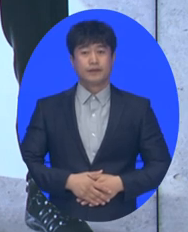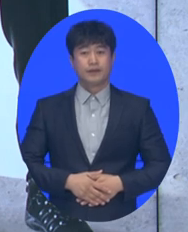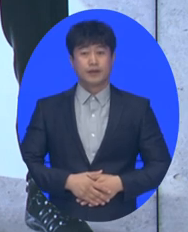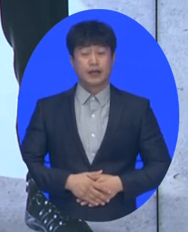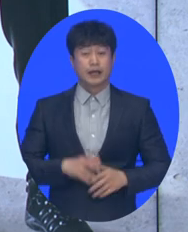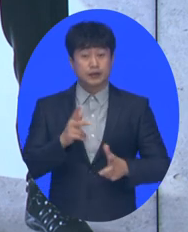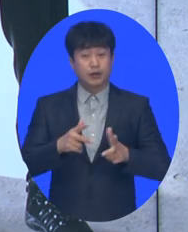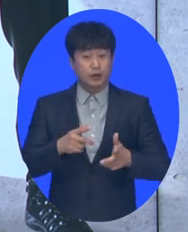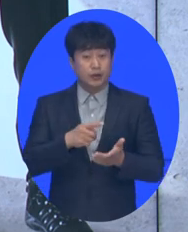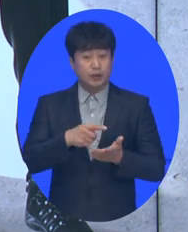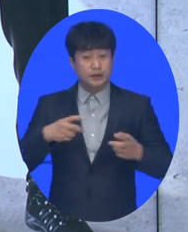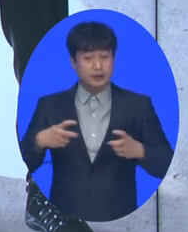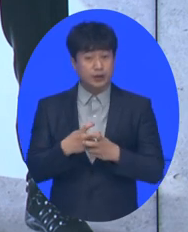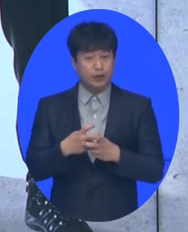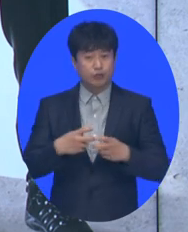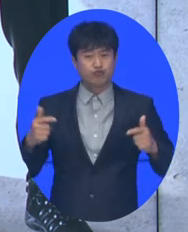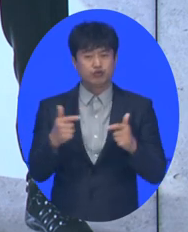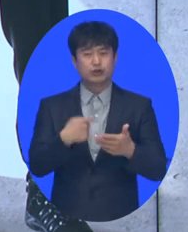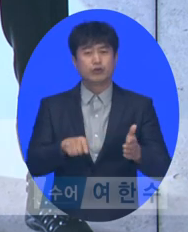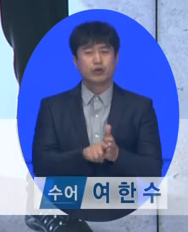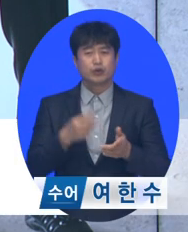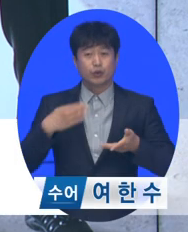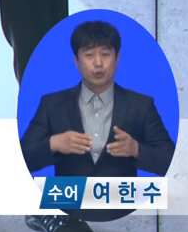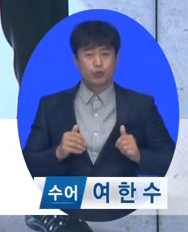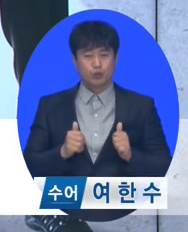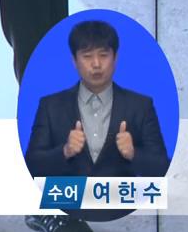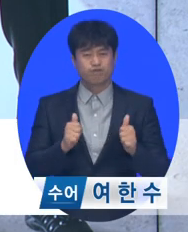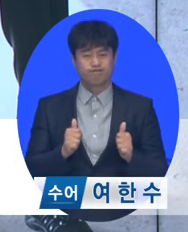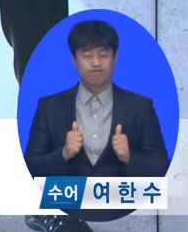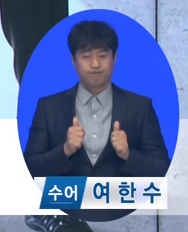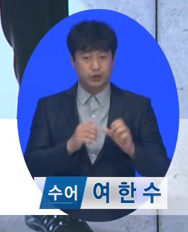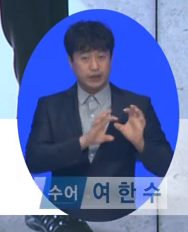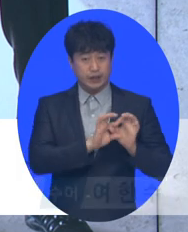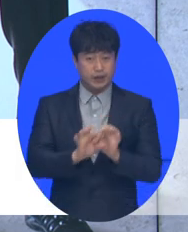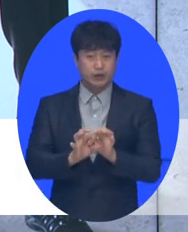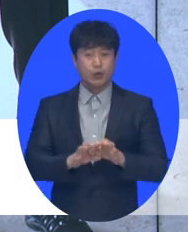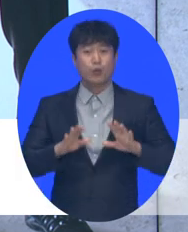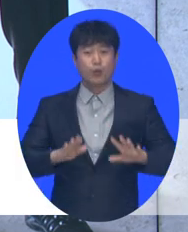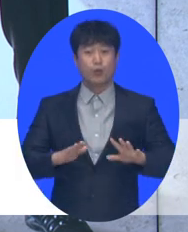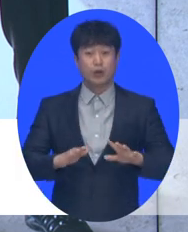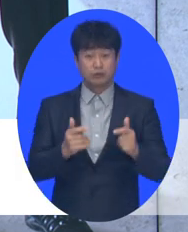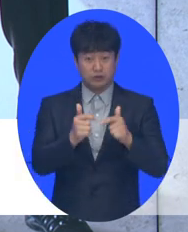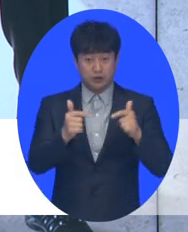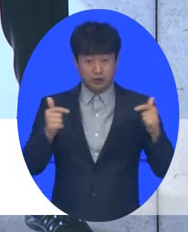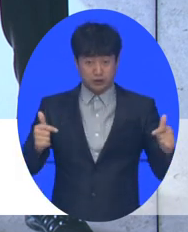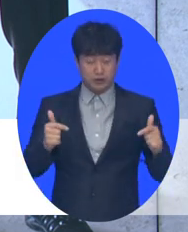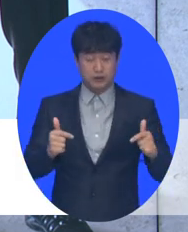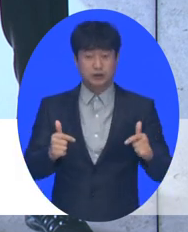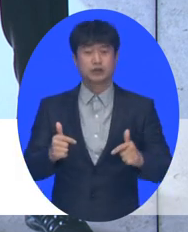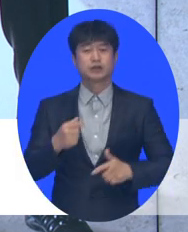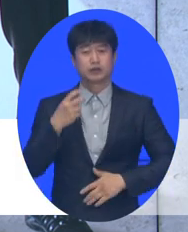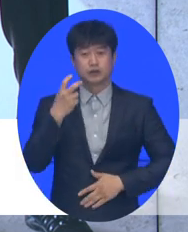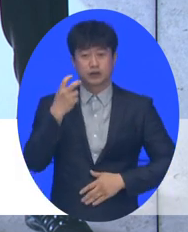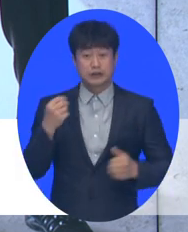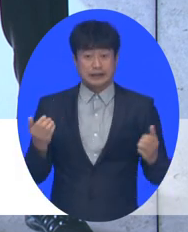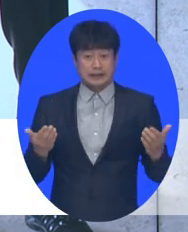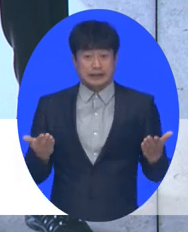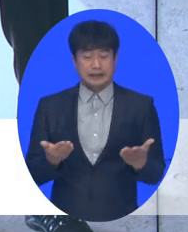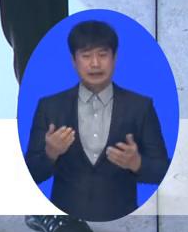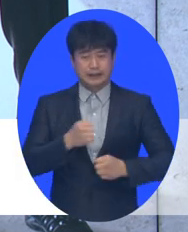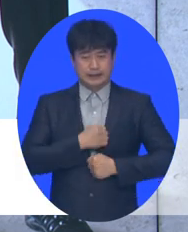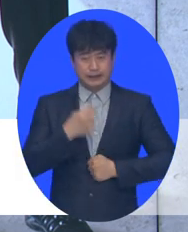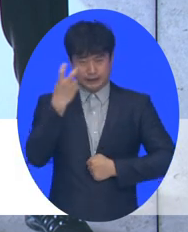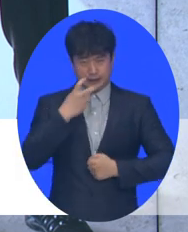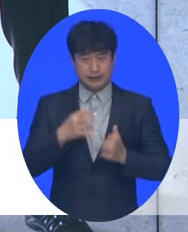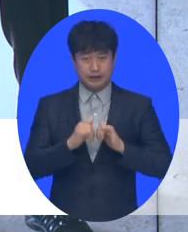산업재를 감축하기 위한 경기도의 노력은 계속되고 있죠 올해 규모를 대폭 늘린 노동안전 지킴이들이 활동에 박차를